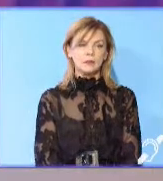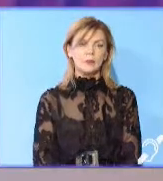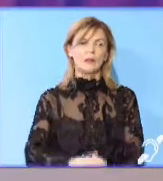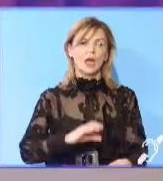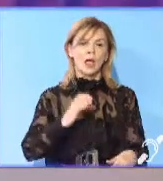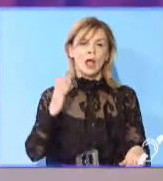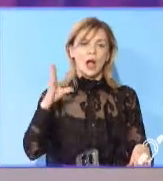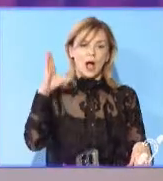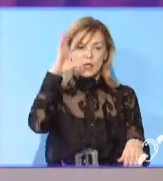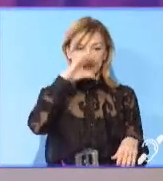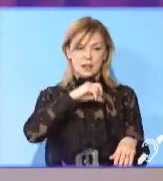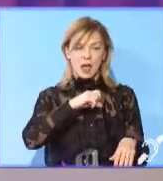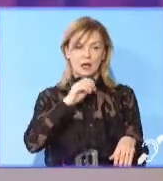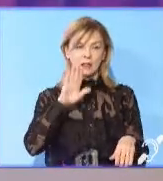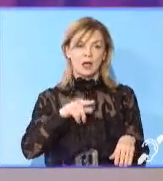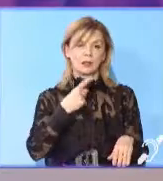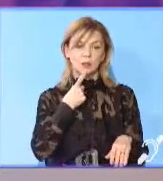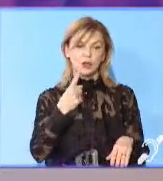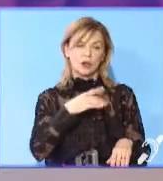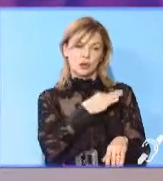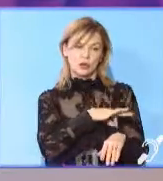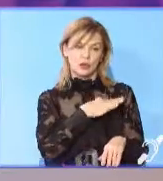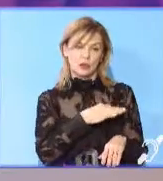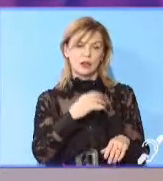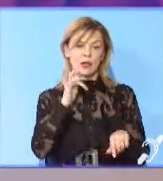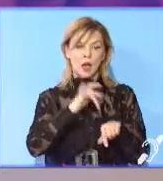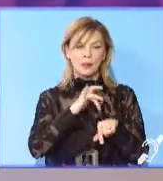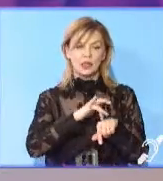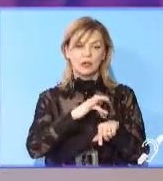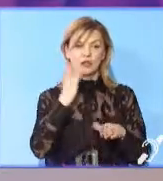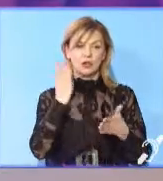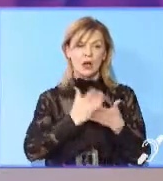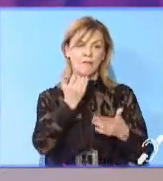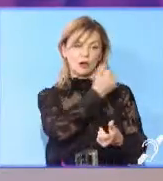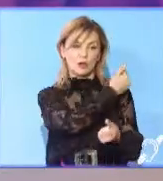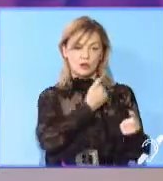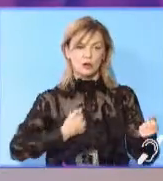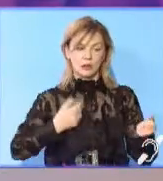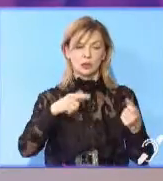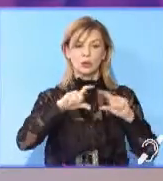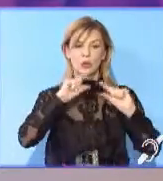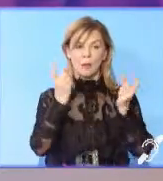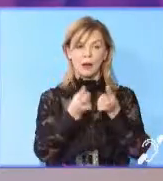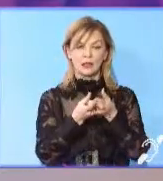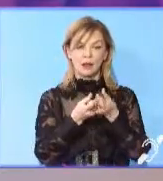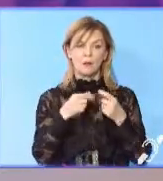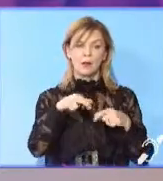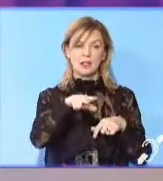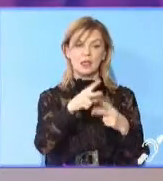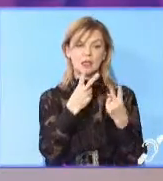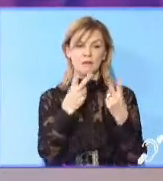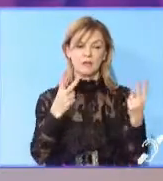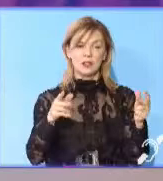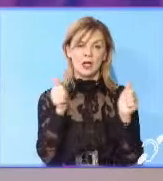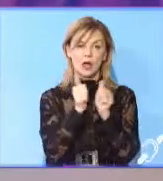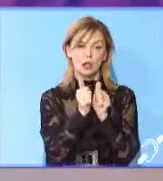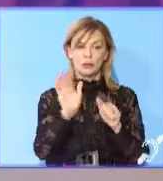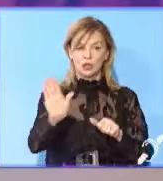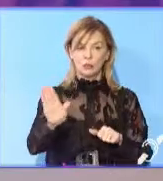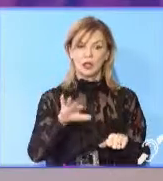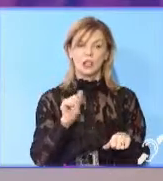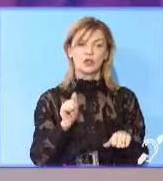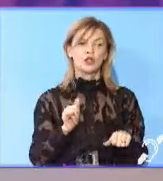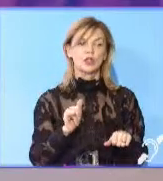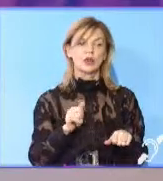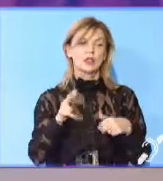Crimă aseară la Timișoara. O studentă la medicină a fost înjunghiată într-un apartament din oraș. Mersese în vizită la iubitul ei și